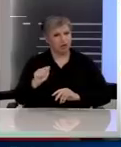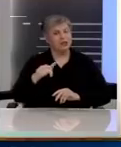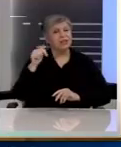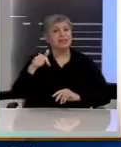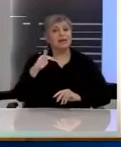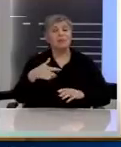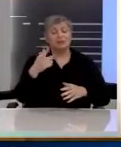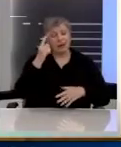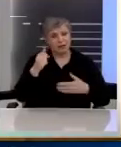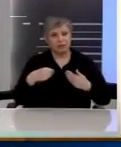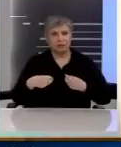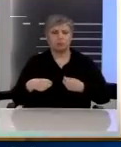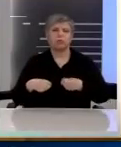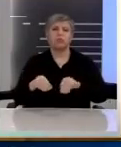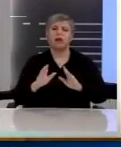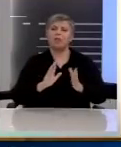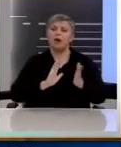πουλάμε.